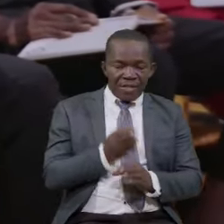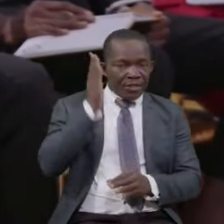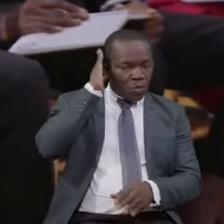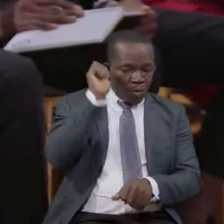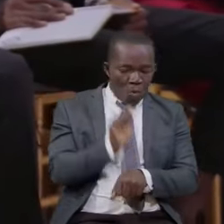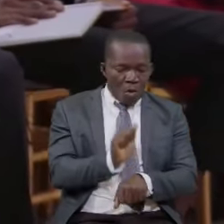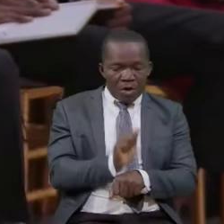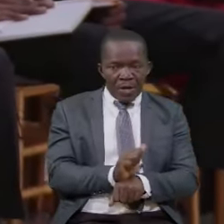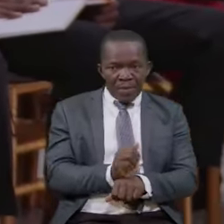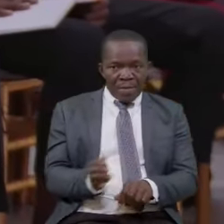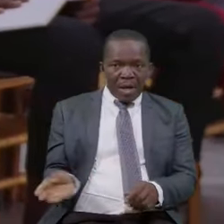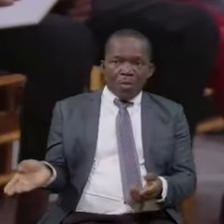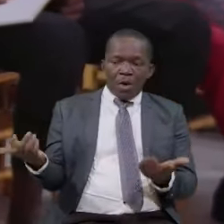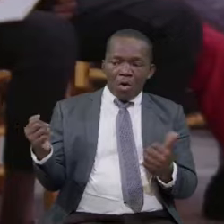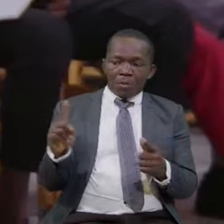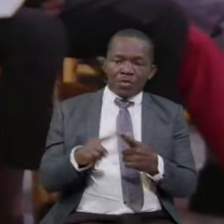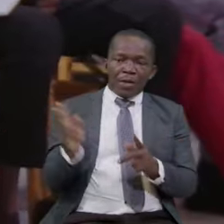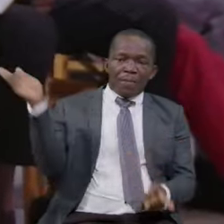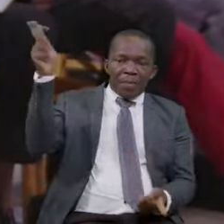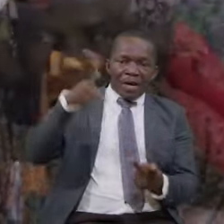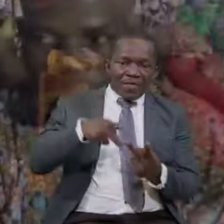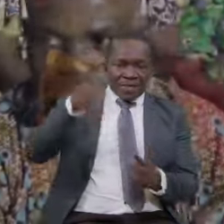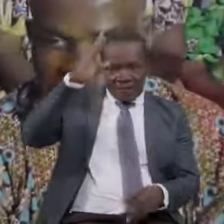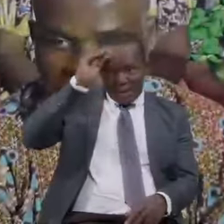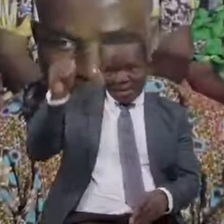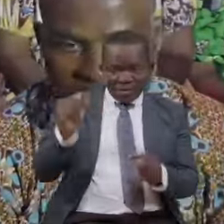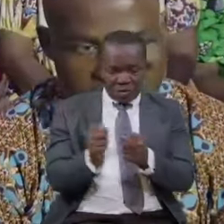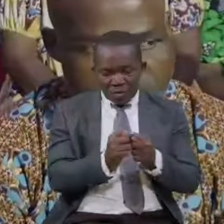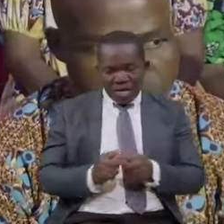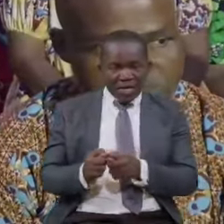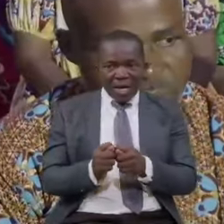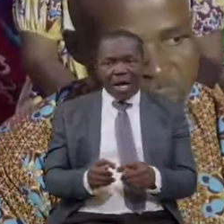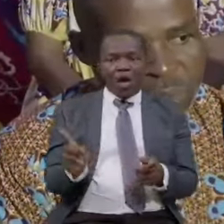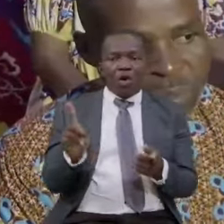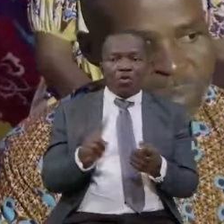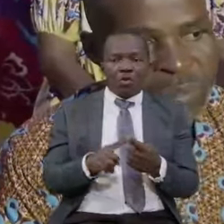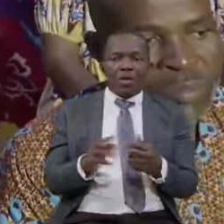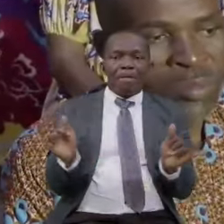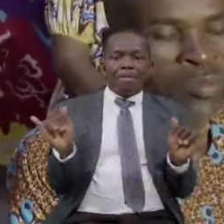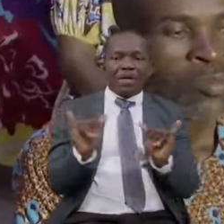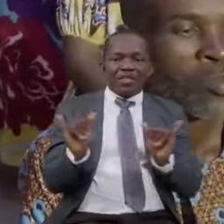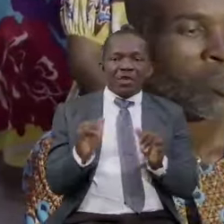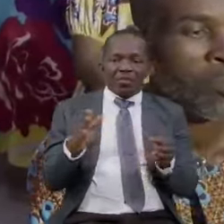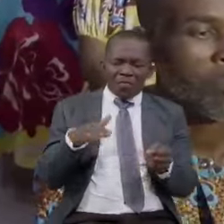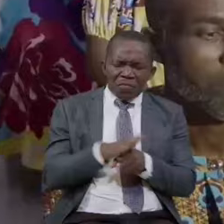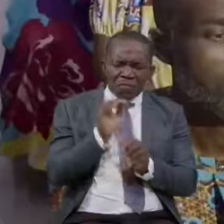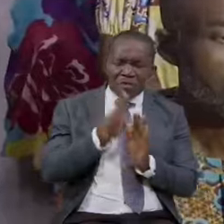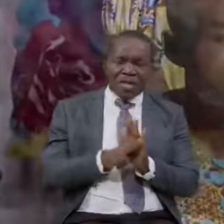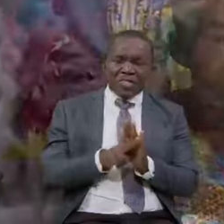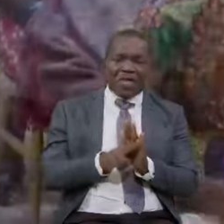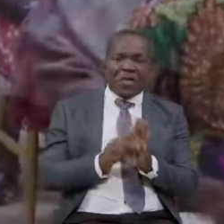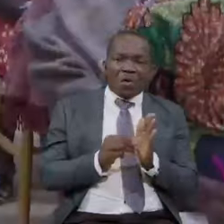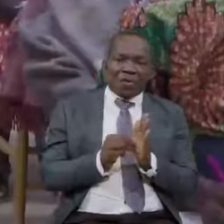parvenons à l'état d' parfait et en dit ensem à la mesure de la PL de la stature parfaite